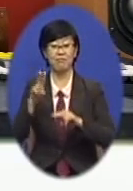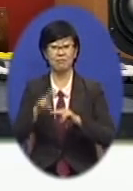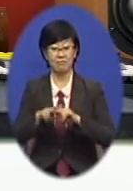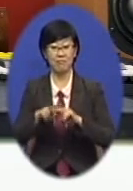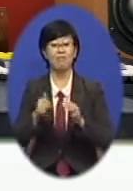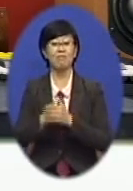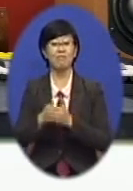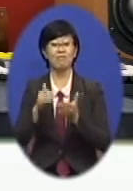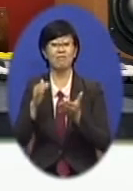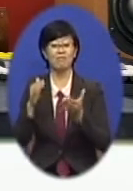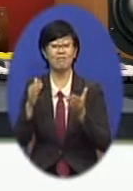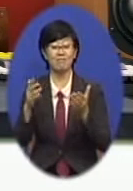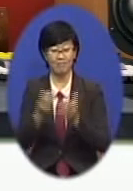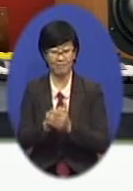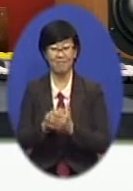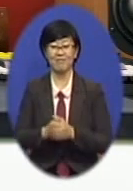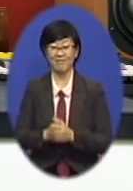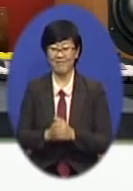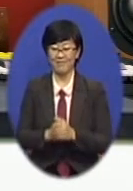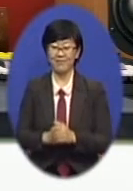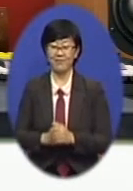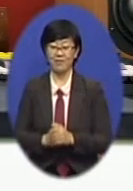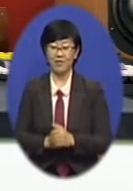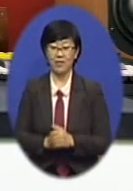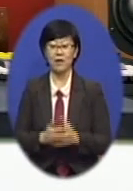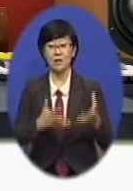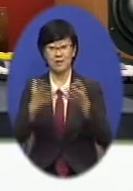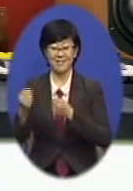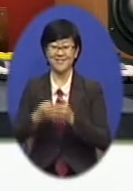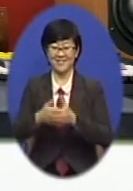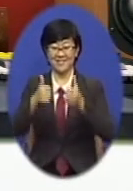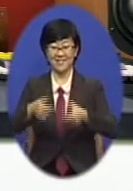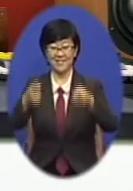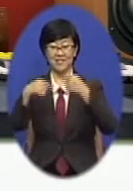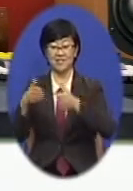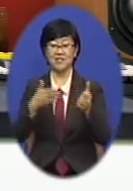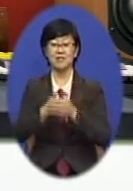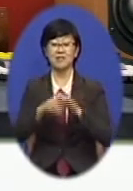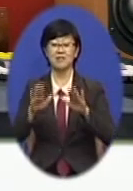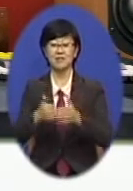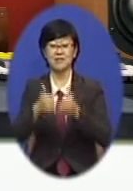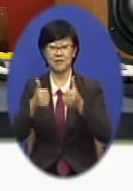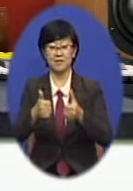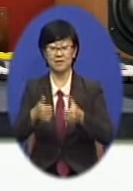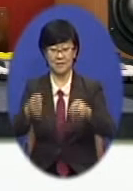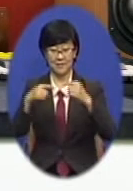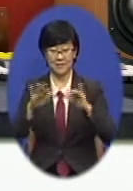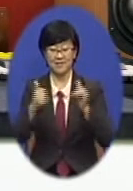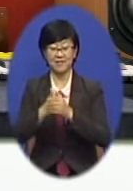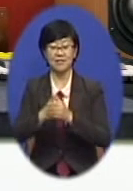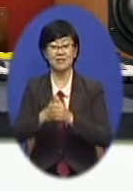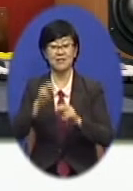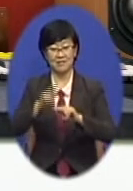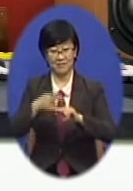누르시면, 그죠? 예. 그렇습니다. 많은 심사 부탁드리고요. 오늘 또 심사를 해주신 분을 위해서 저희가 또